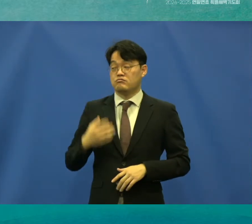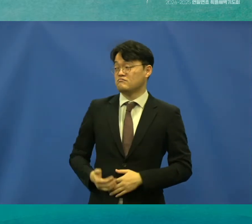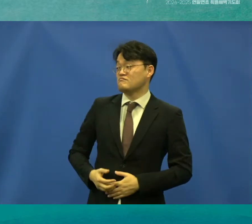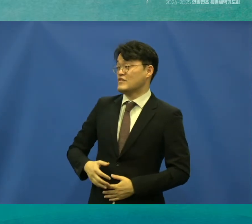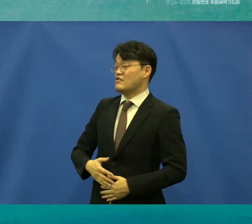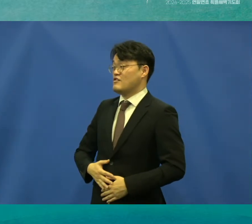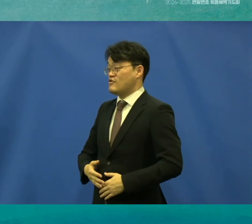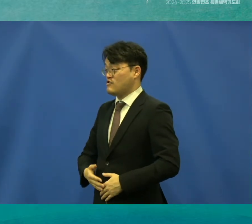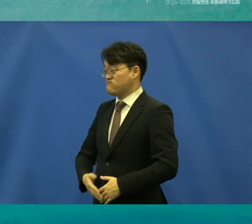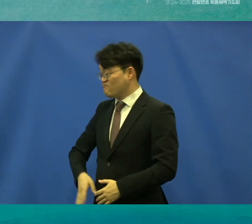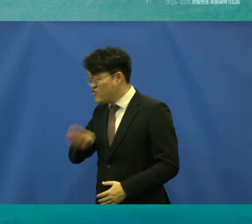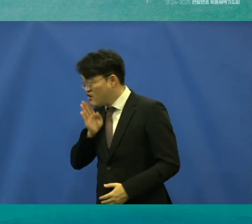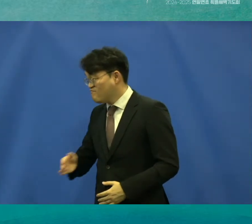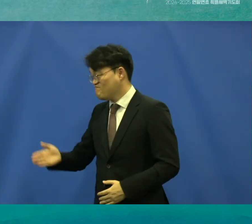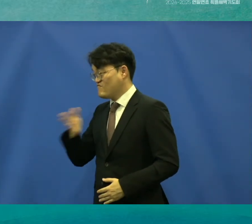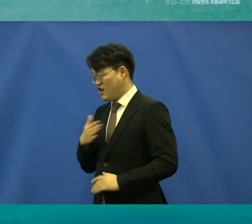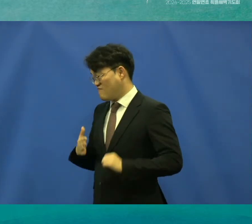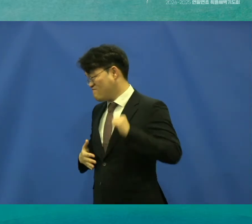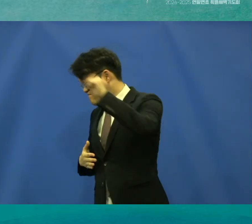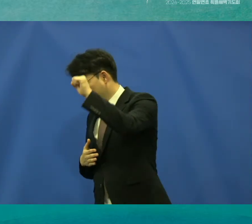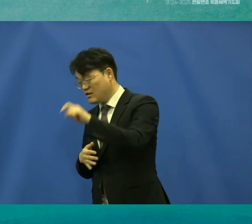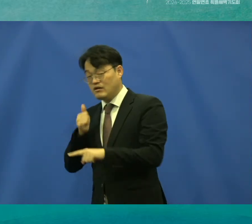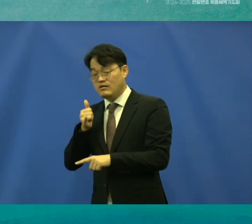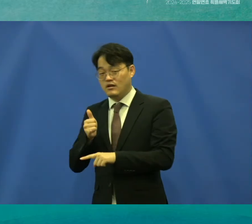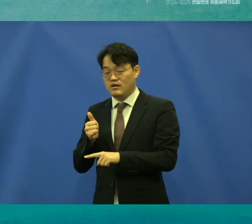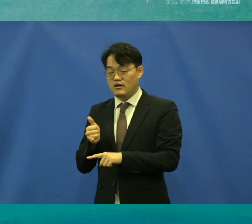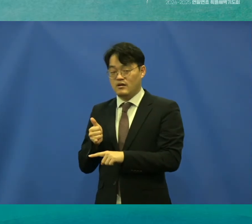여러분, 이 요나의 침묵은 무엇을 의미할까요?